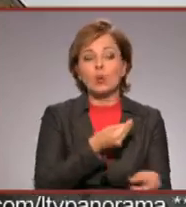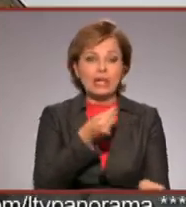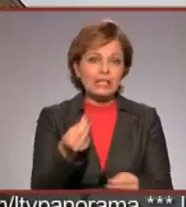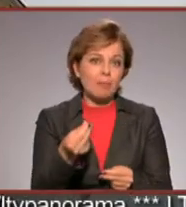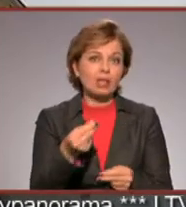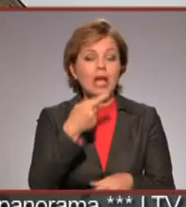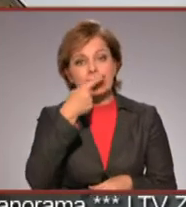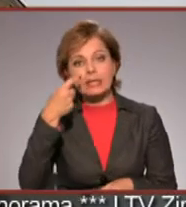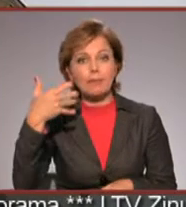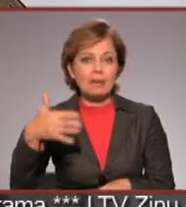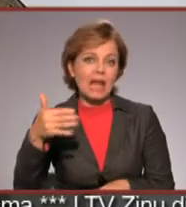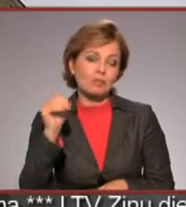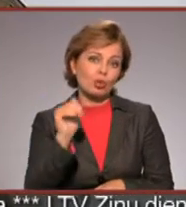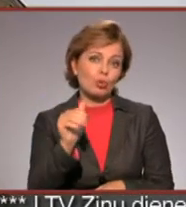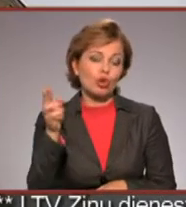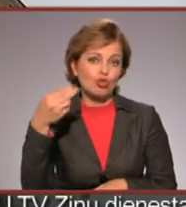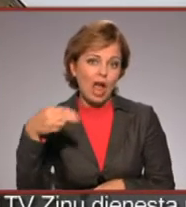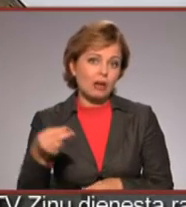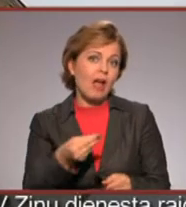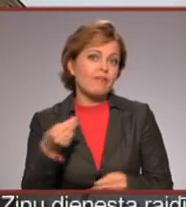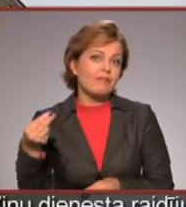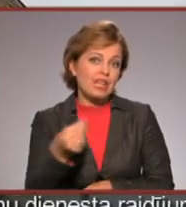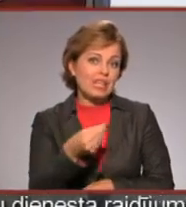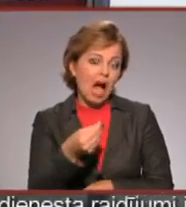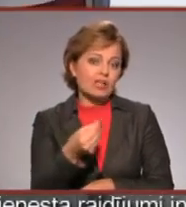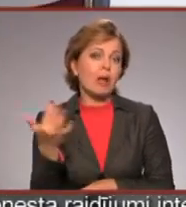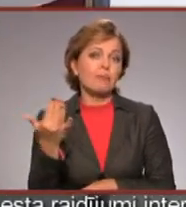būs ap 150 tūkstošiem eiro un finansējums